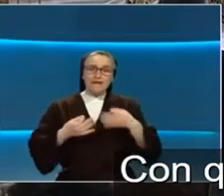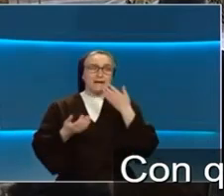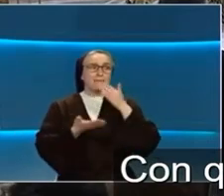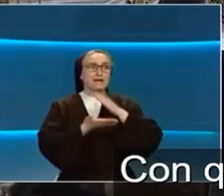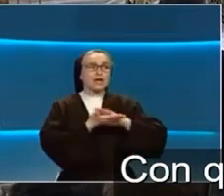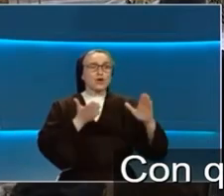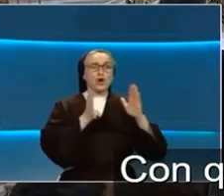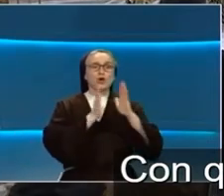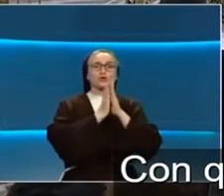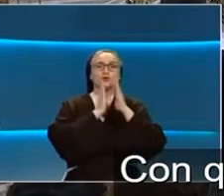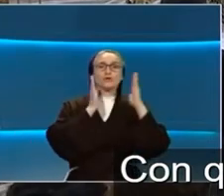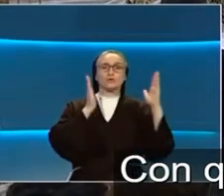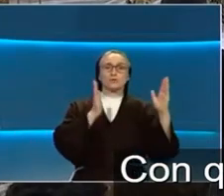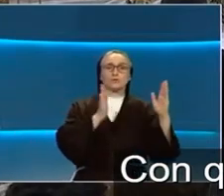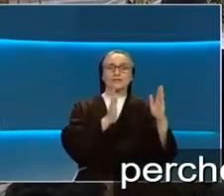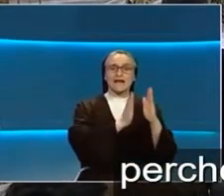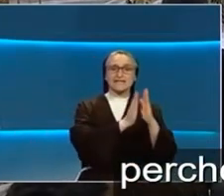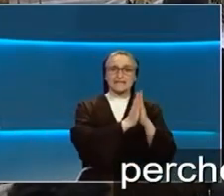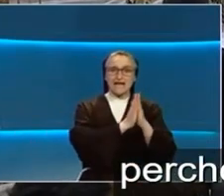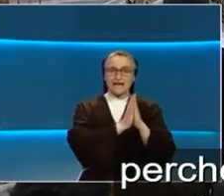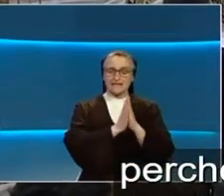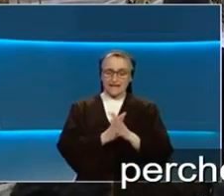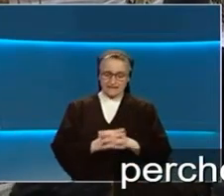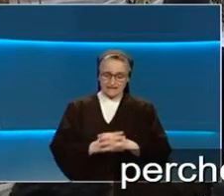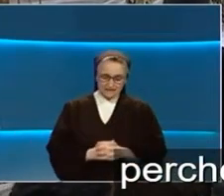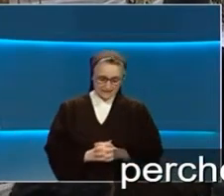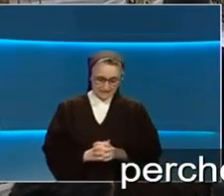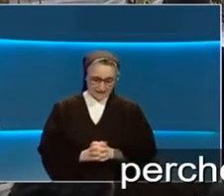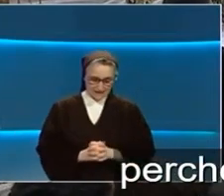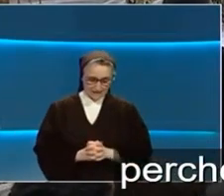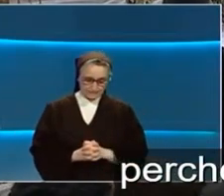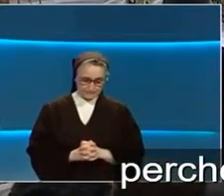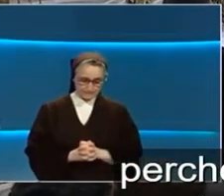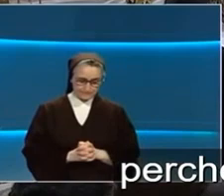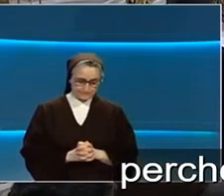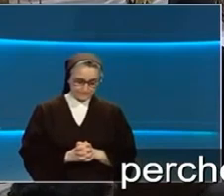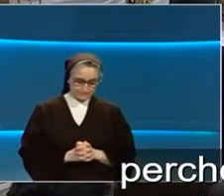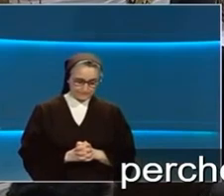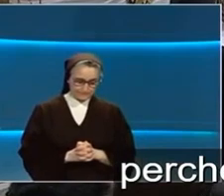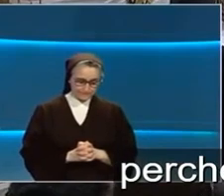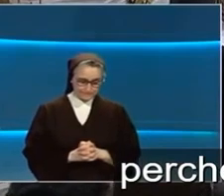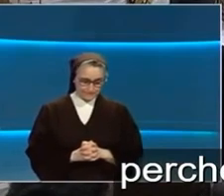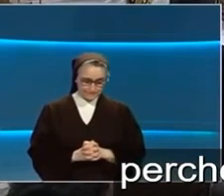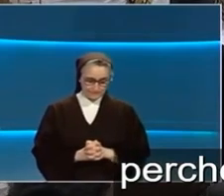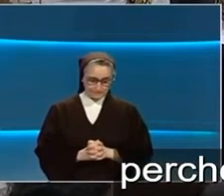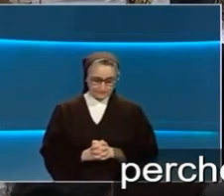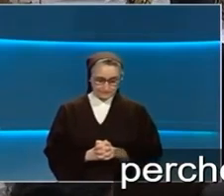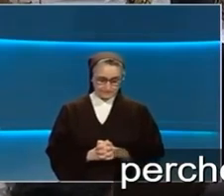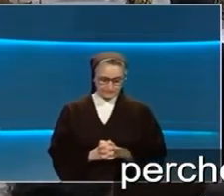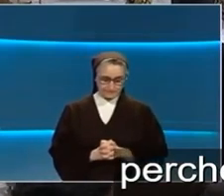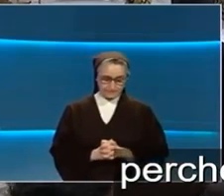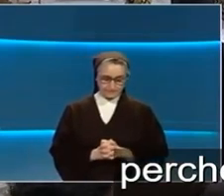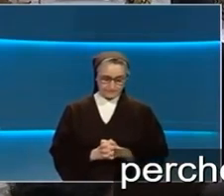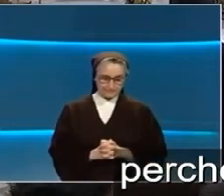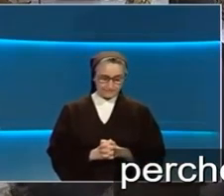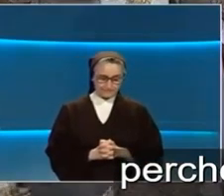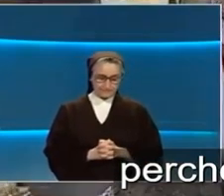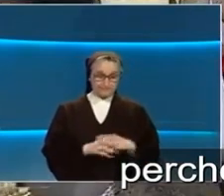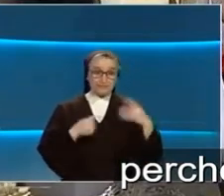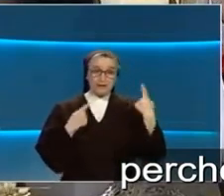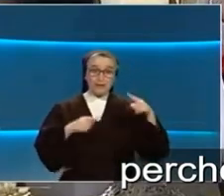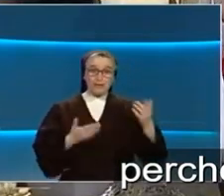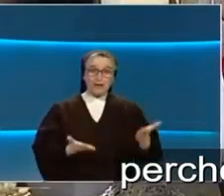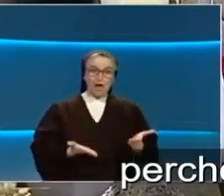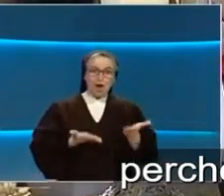sui, ad utilitatem populi nostra, totiusque ecclesiae suae sanctae.